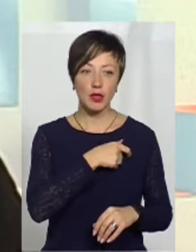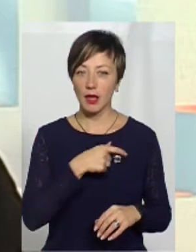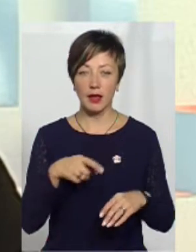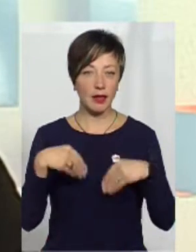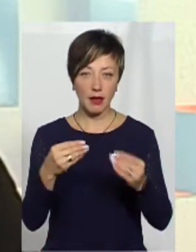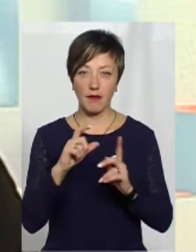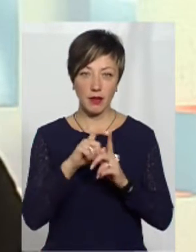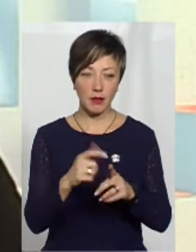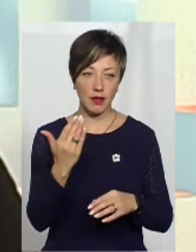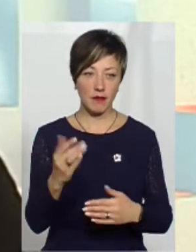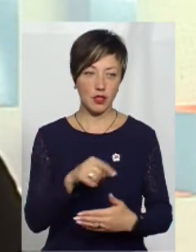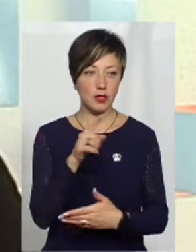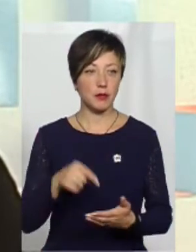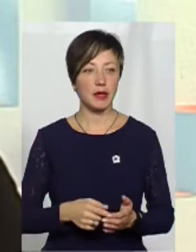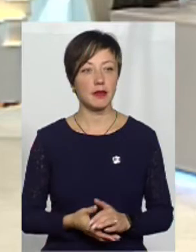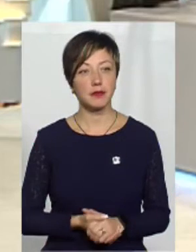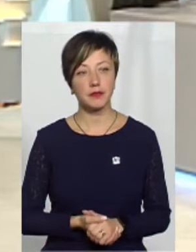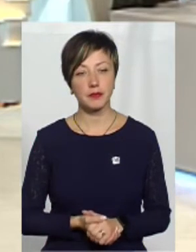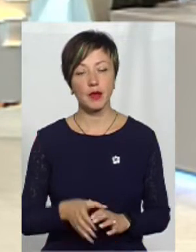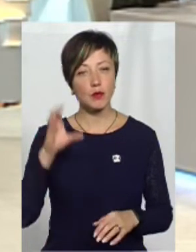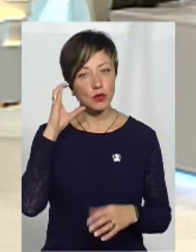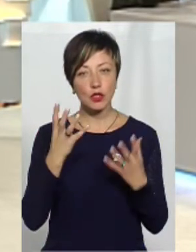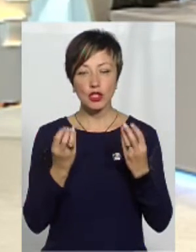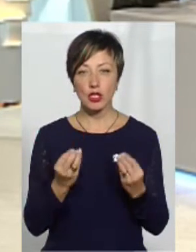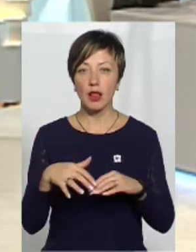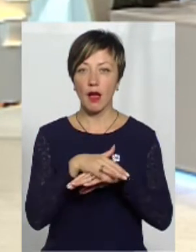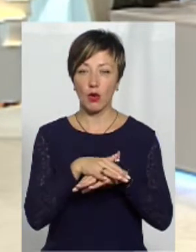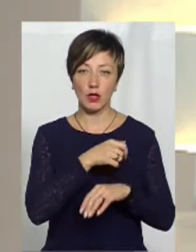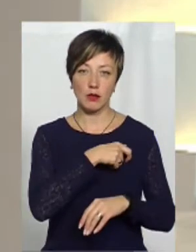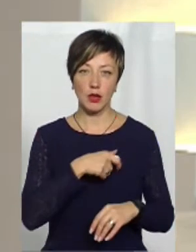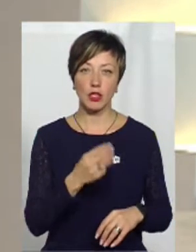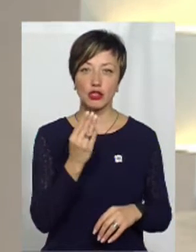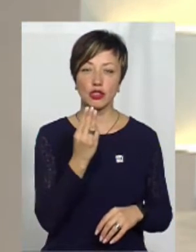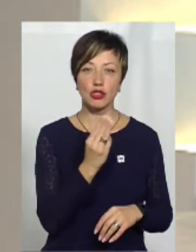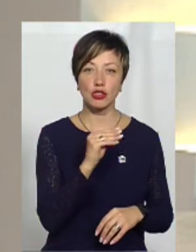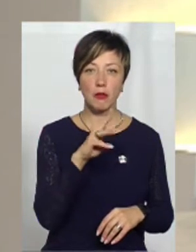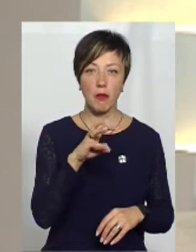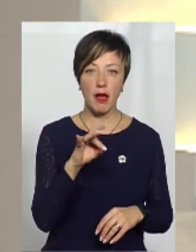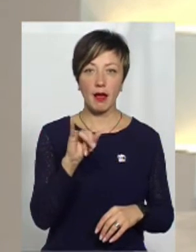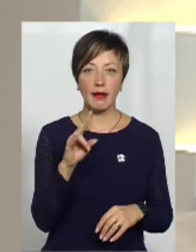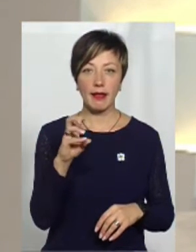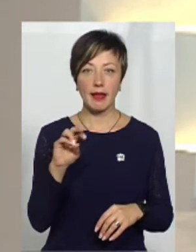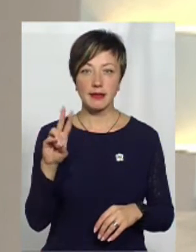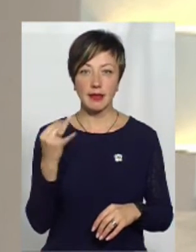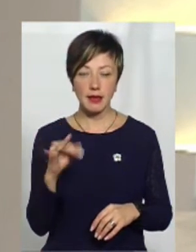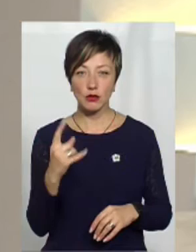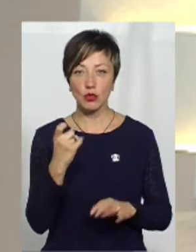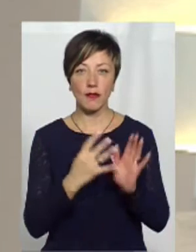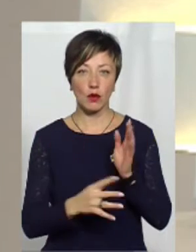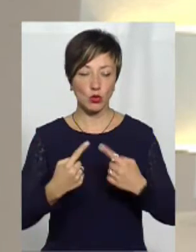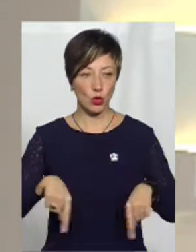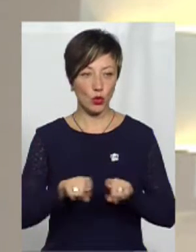дав відповіді на ваше запитання. Послухаємо ще одного народного депутата. Олексій Жмеренецький представляє 190-й